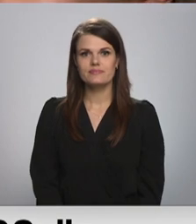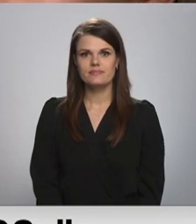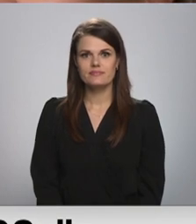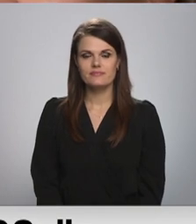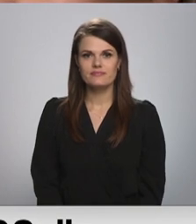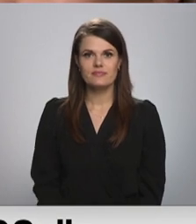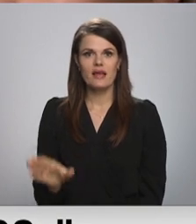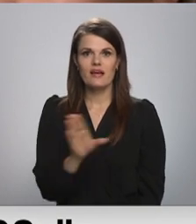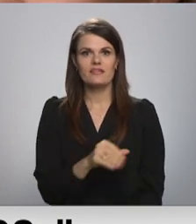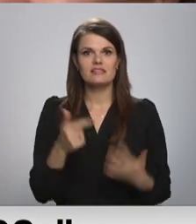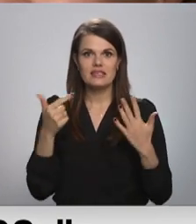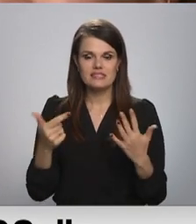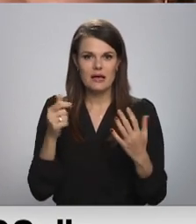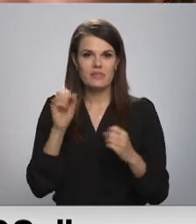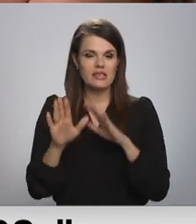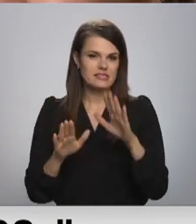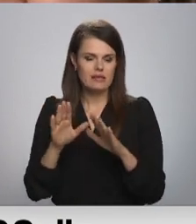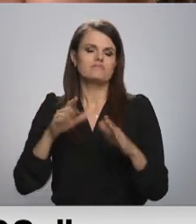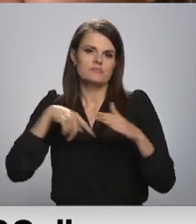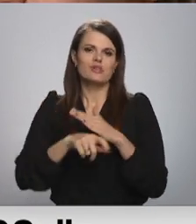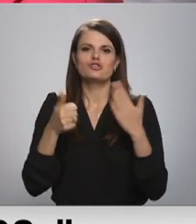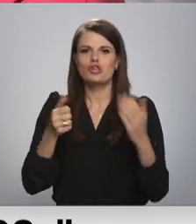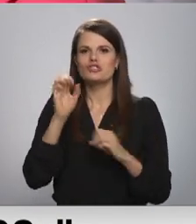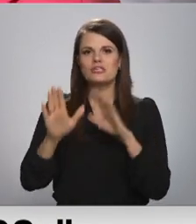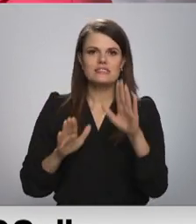visu tas 7 dienaktis, 6 dienaktis, kas ir ēterā. Un...